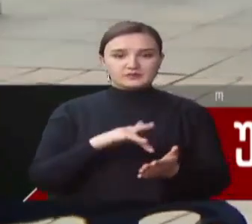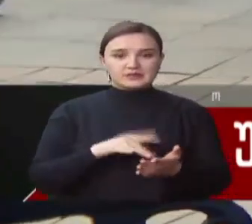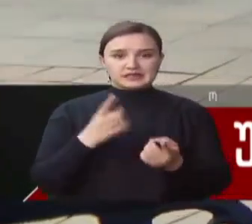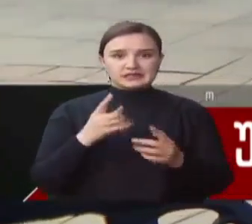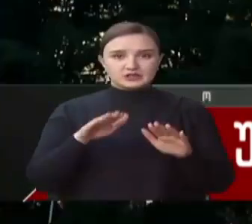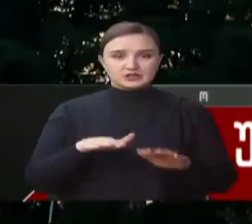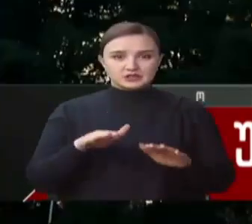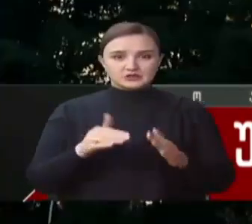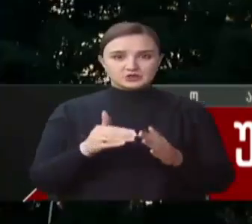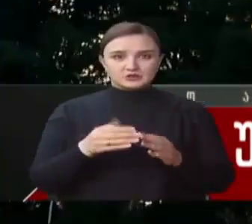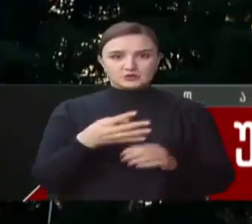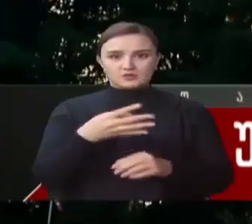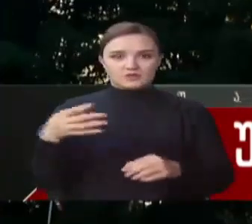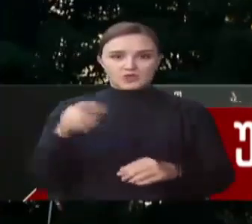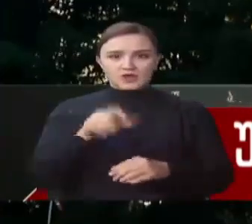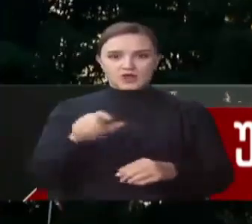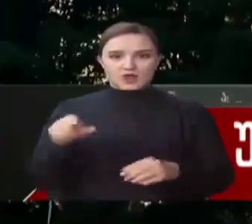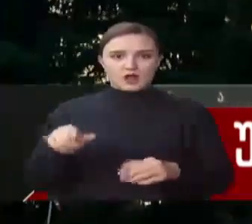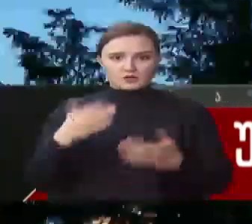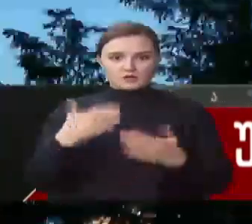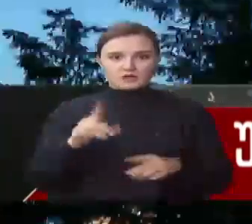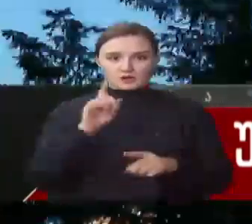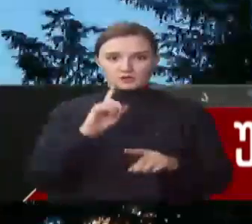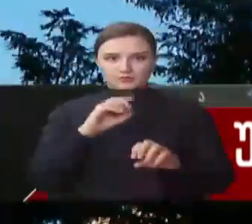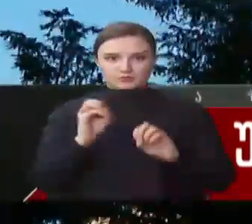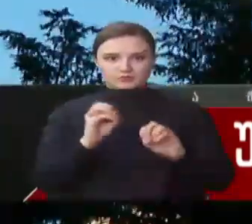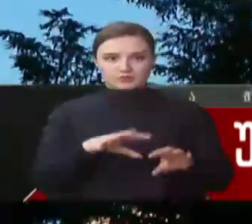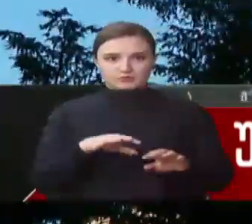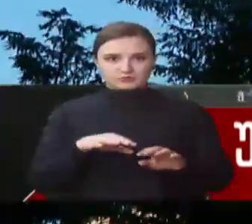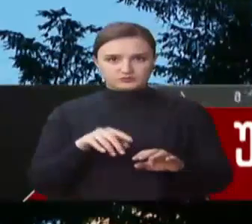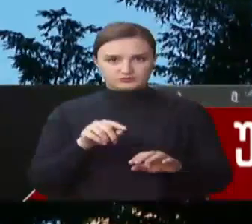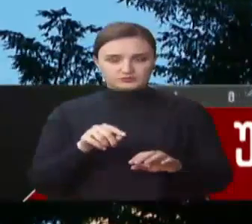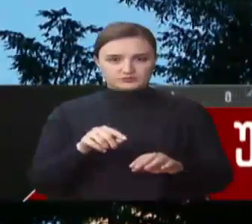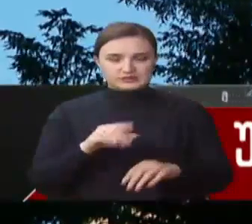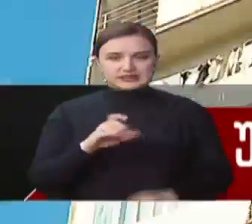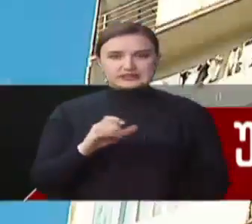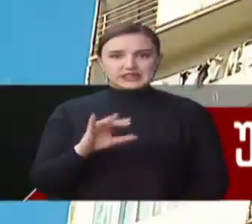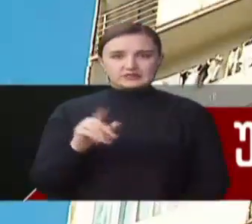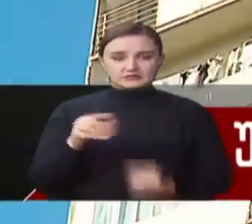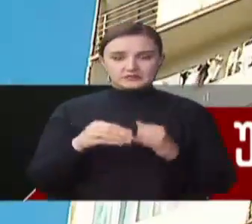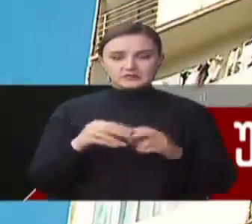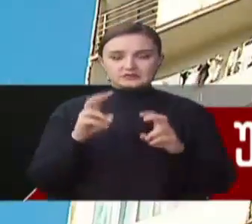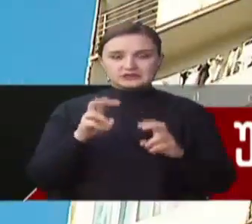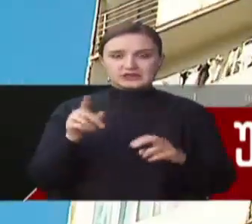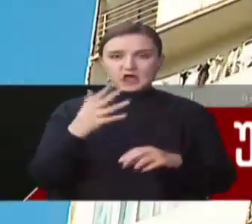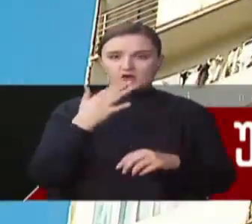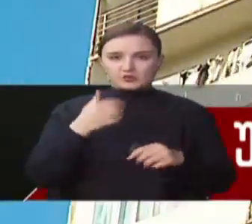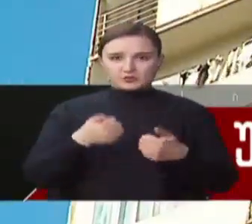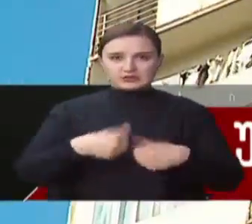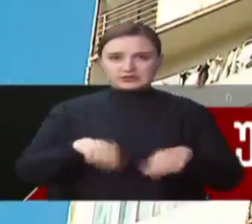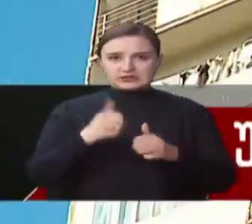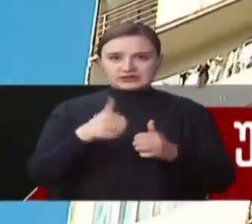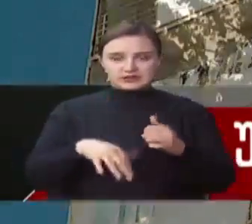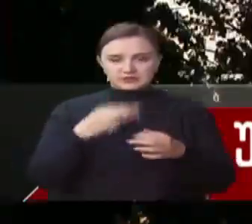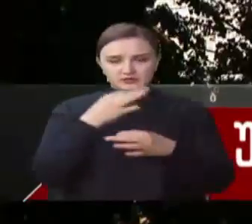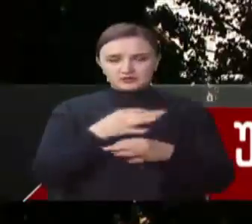سات خوربلی کارپوسیم خوربل بیس ناتیلما دروی بیت داتوا. سایس موری مونیتورینگیس روفنولی سنتری مکالاکهپس موت ادبس آردای